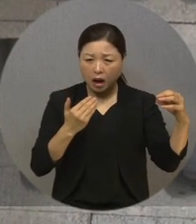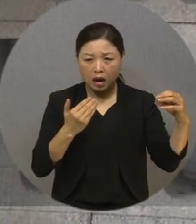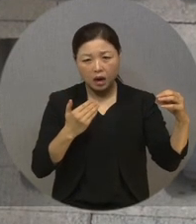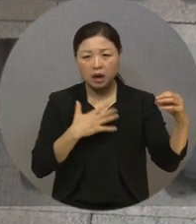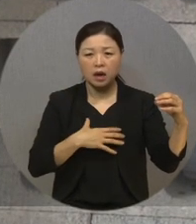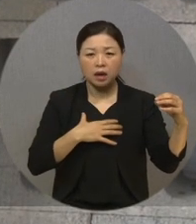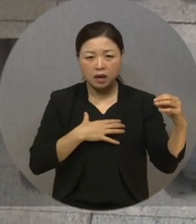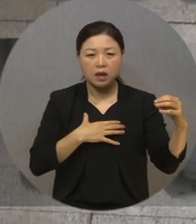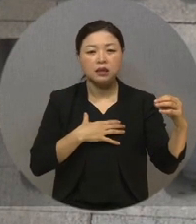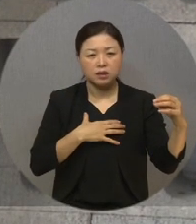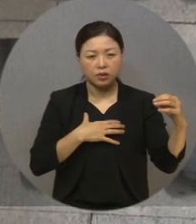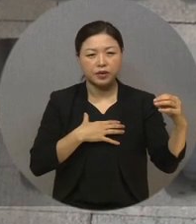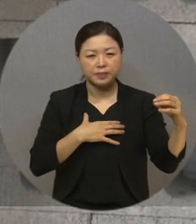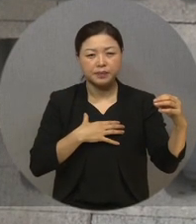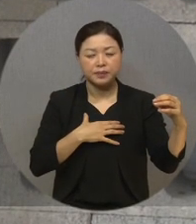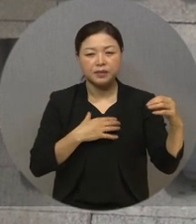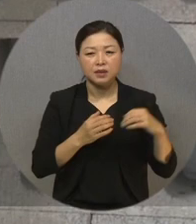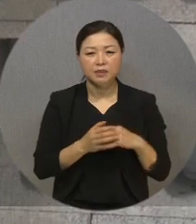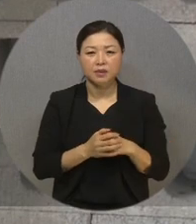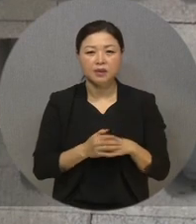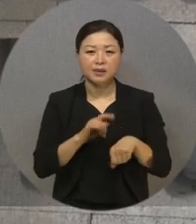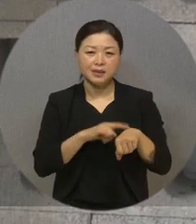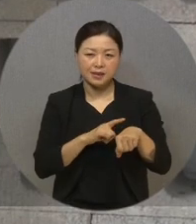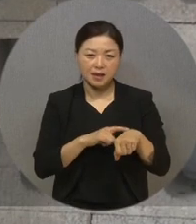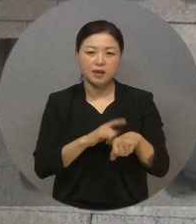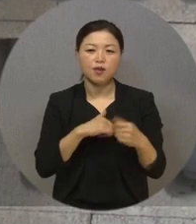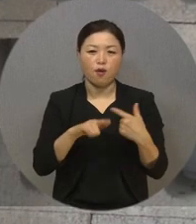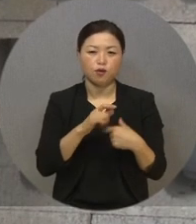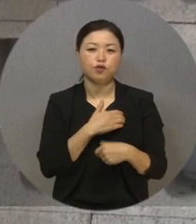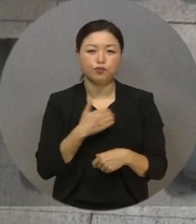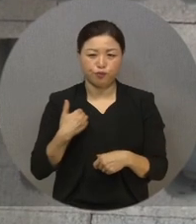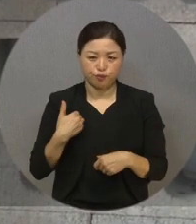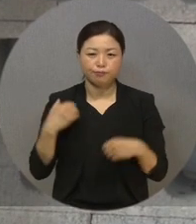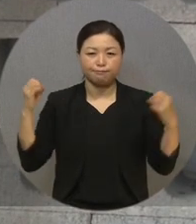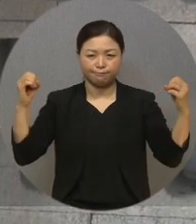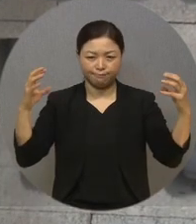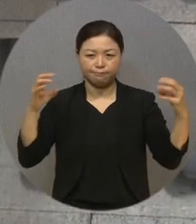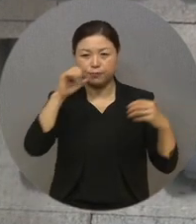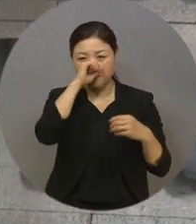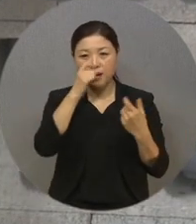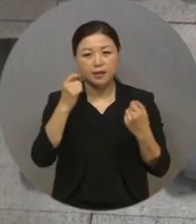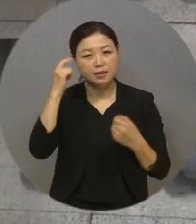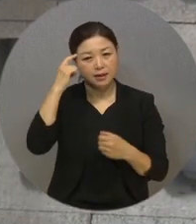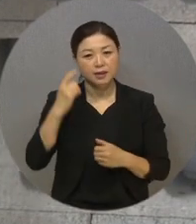그런 것들이 조금 더 여유 있게 배려했으면 좋겠나 그런 바람입니다.